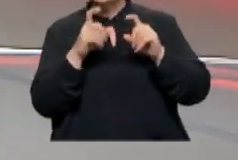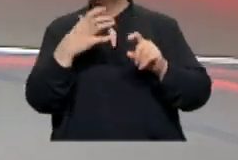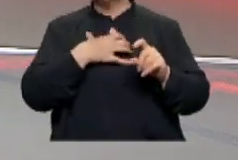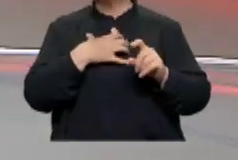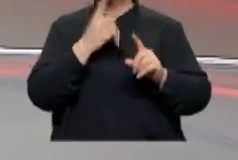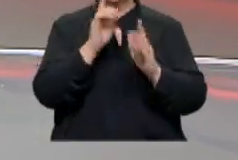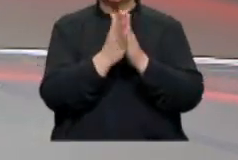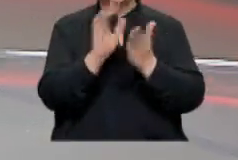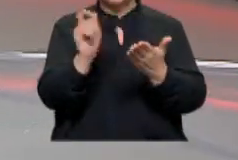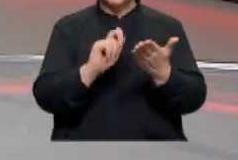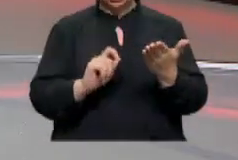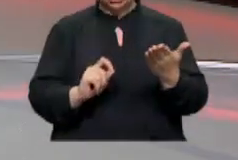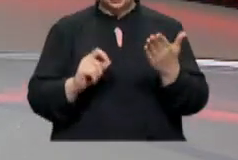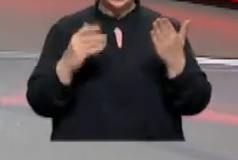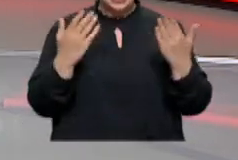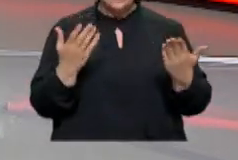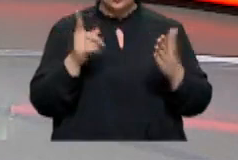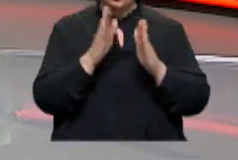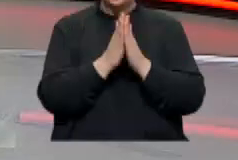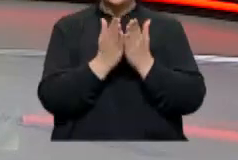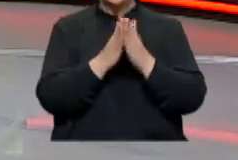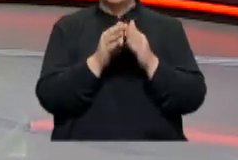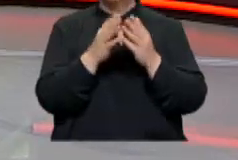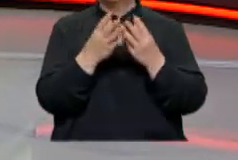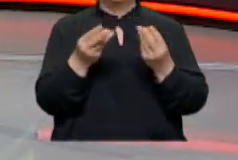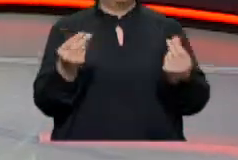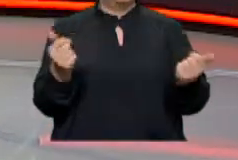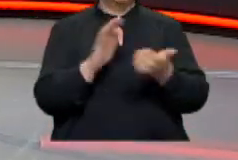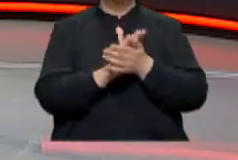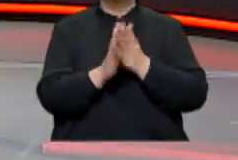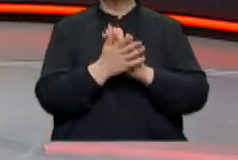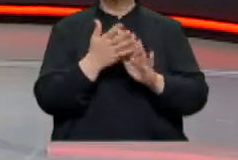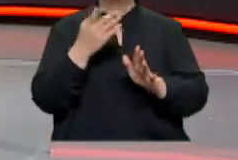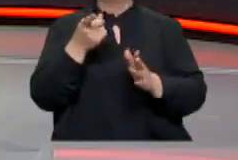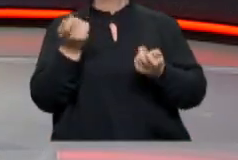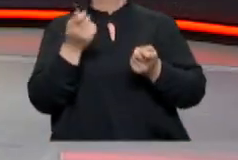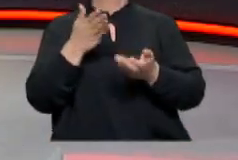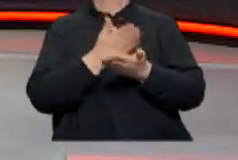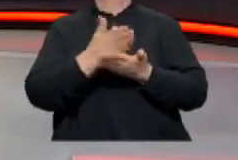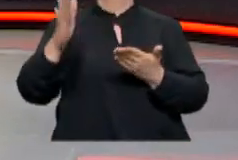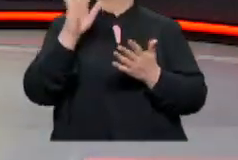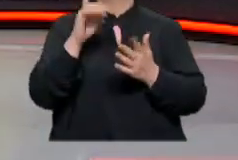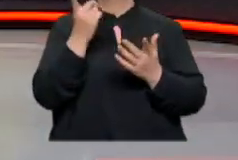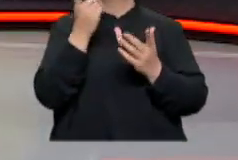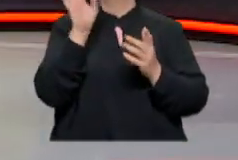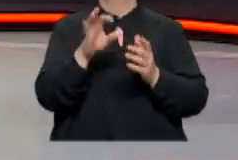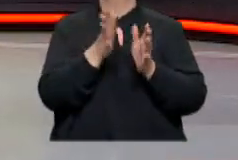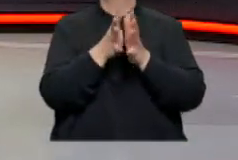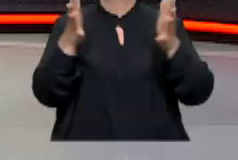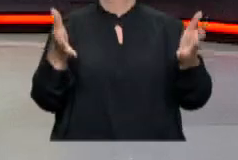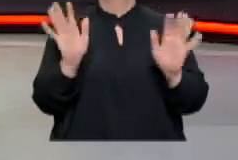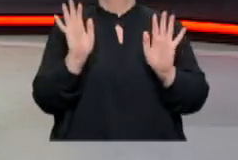de üstüne bir kitap yazmıştı ama o kitap da dağıldı gitti, yani onun üzerinden yürümüyor. Bir yere de varmadı o iş,